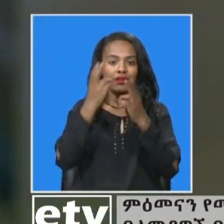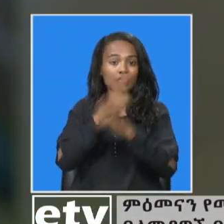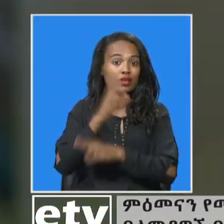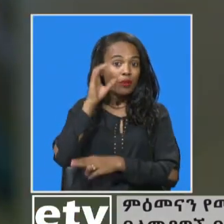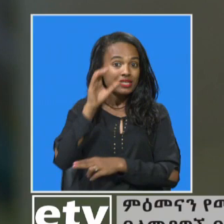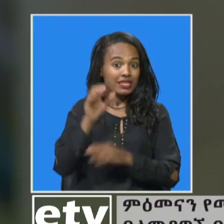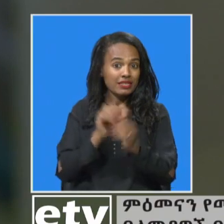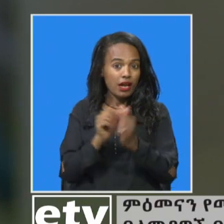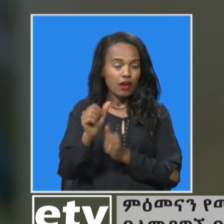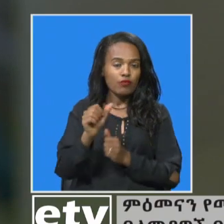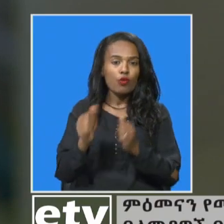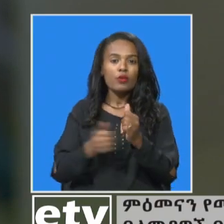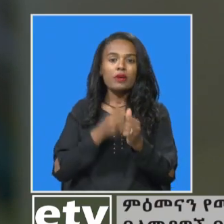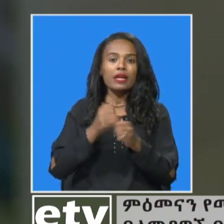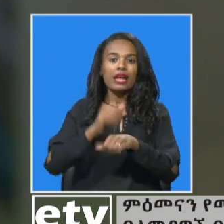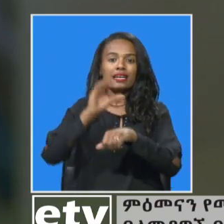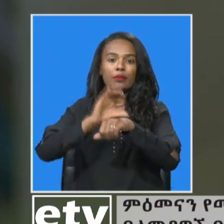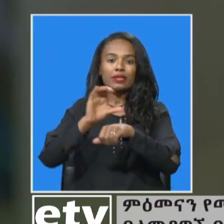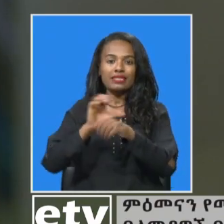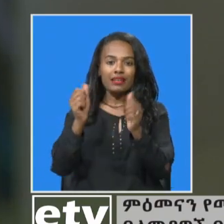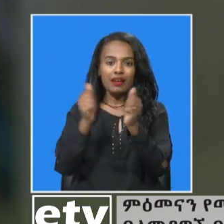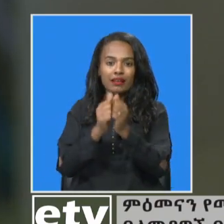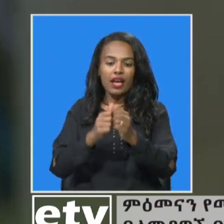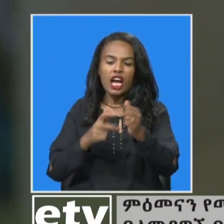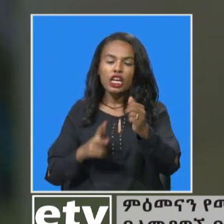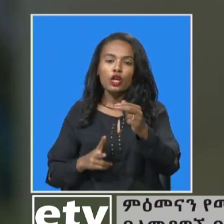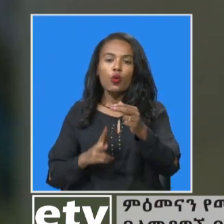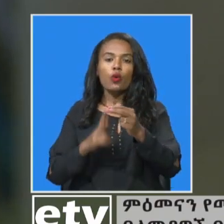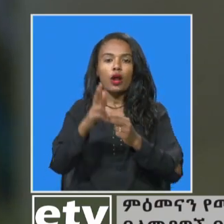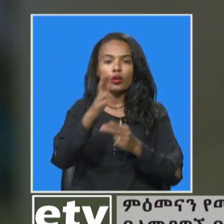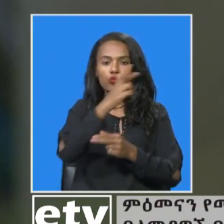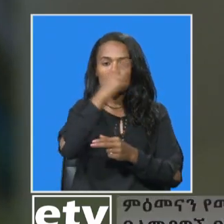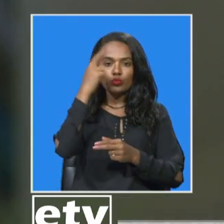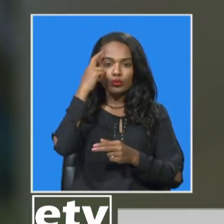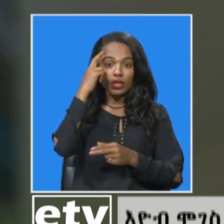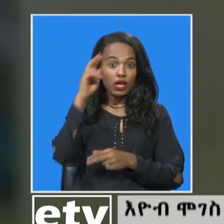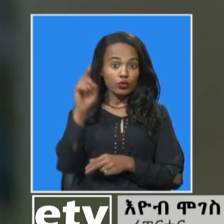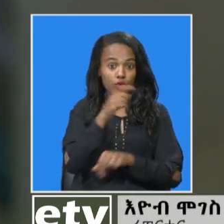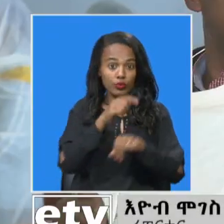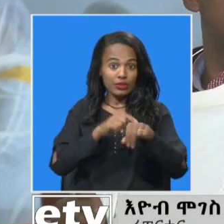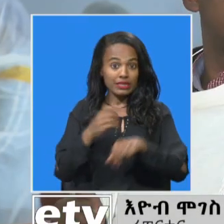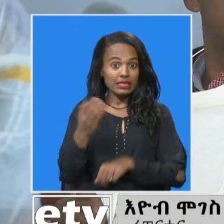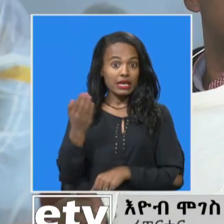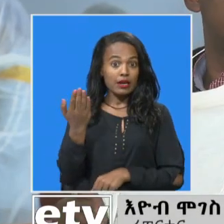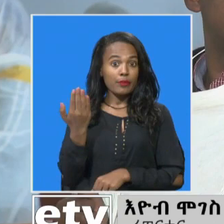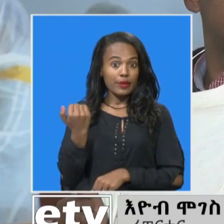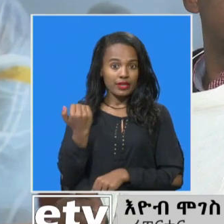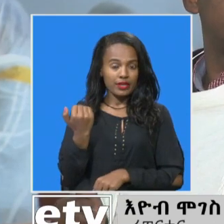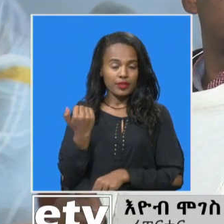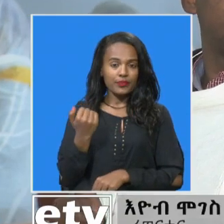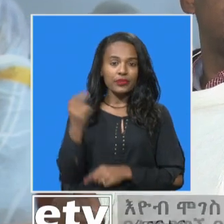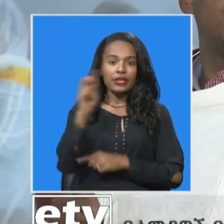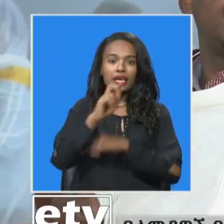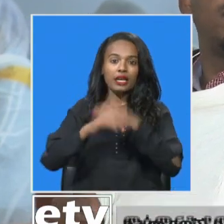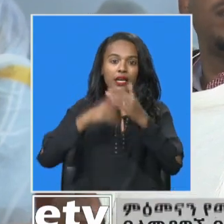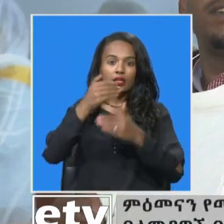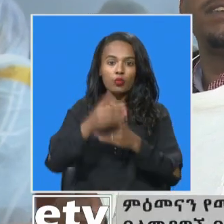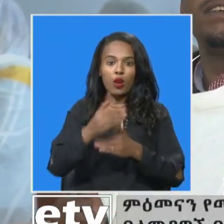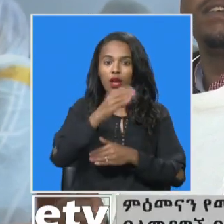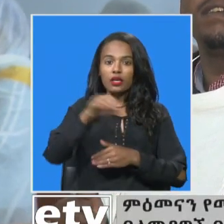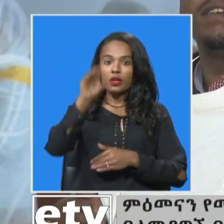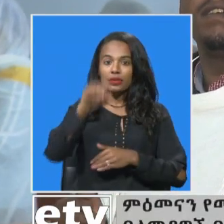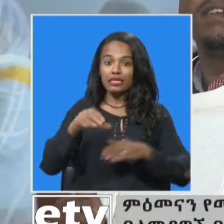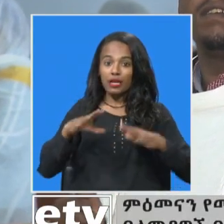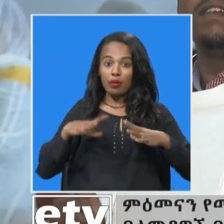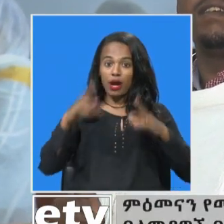አልፎ ምእመናን ከቤተክርስቲያናት ጋር እንዲቆራረጡ ምክንያት የሆነበትም ጊዜ ነበር። ከቀናት በኋላ የመስቀል